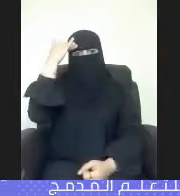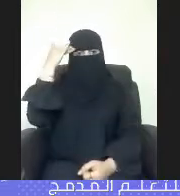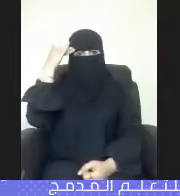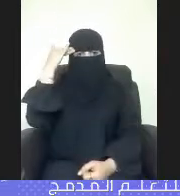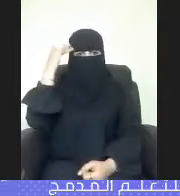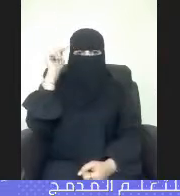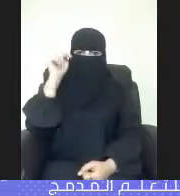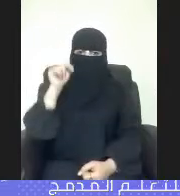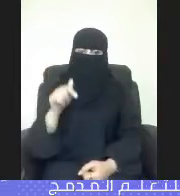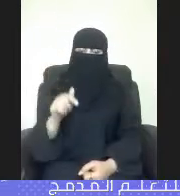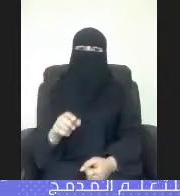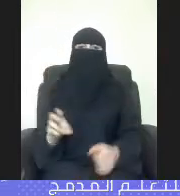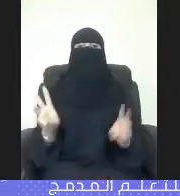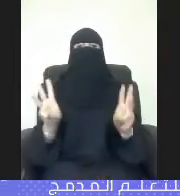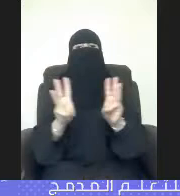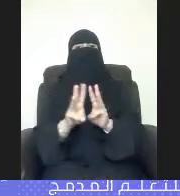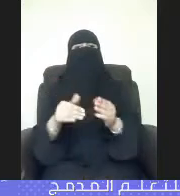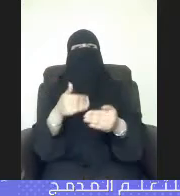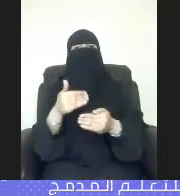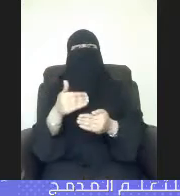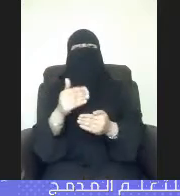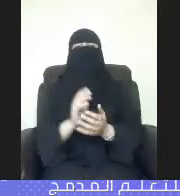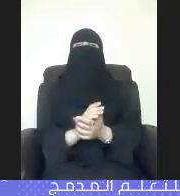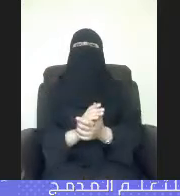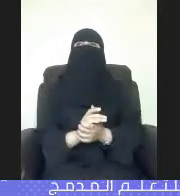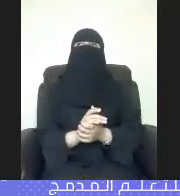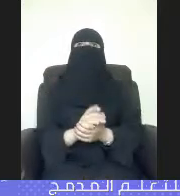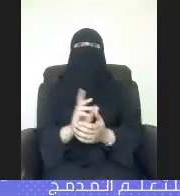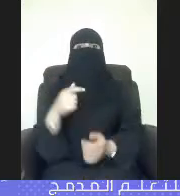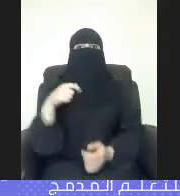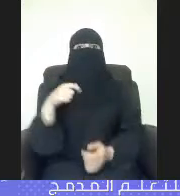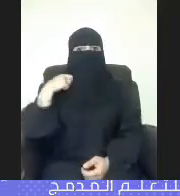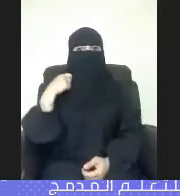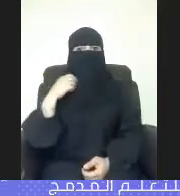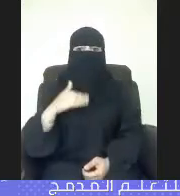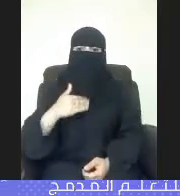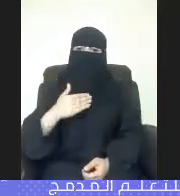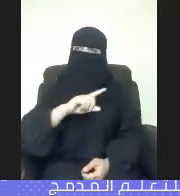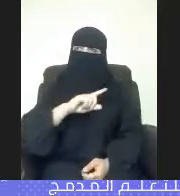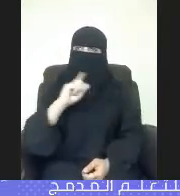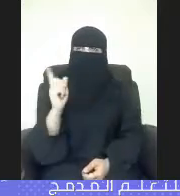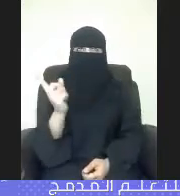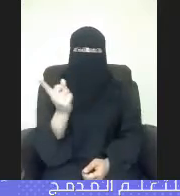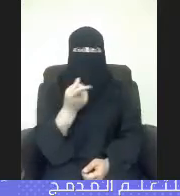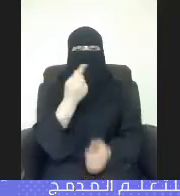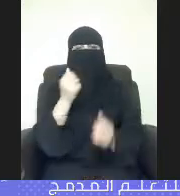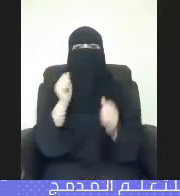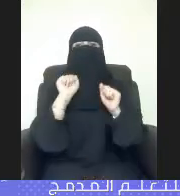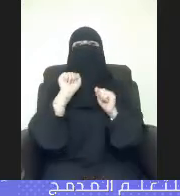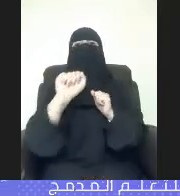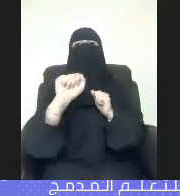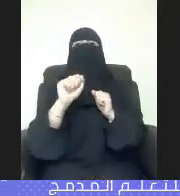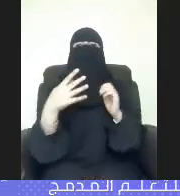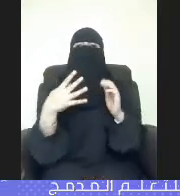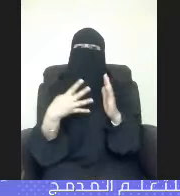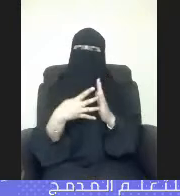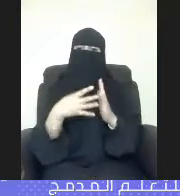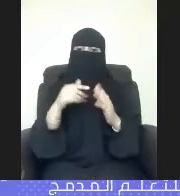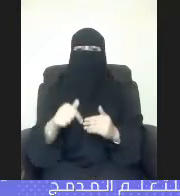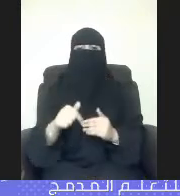الأكاديميين والباحثين على مستوى الوزارة والجامعات والقطاع الخاص في وطننا الغالي